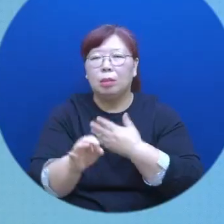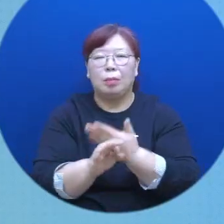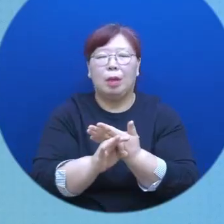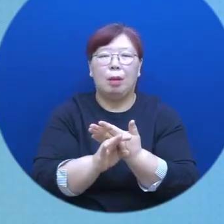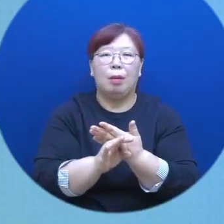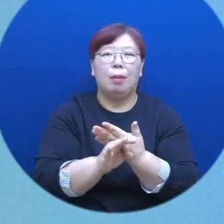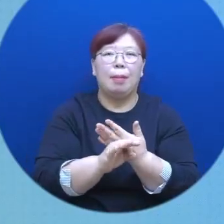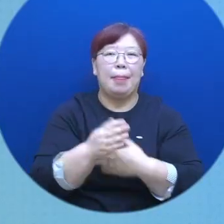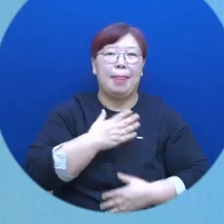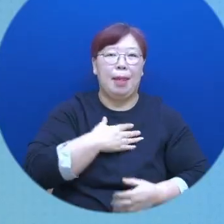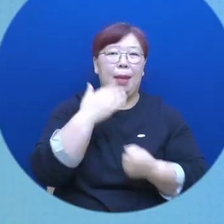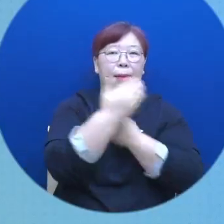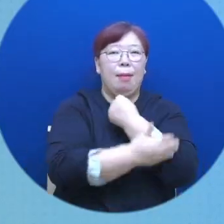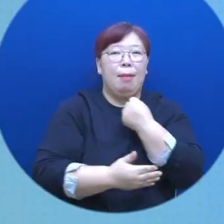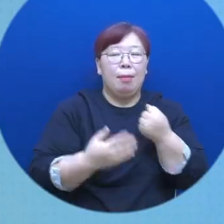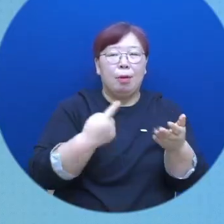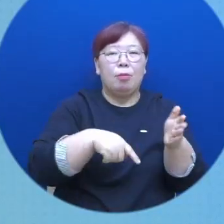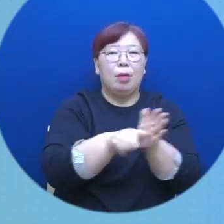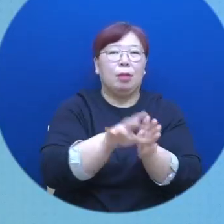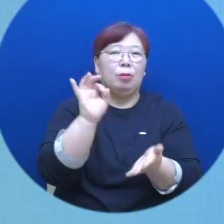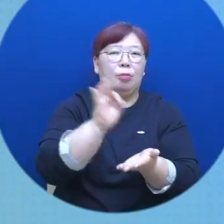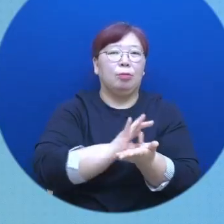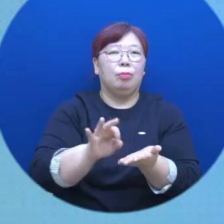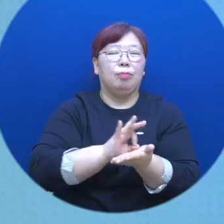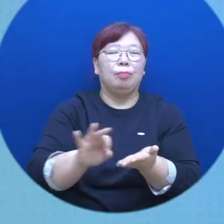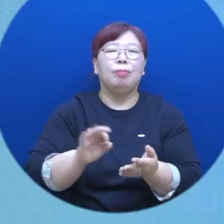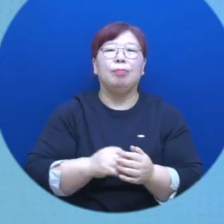나의 육체를 위해서 그 돈을 쏩니다.